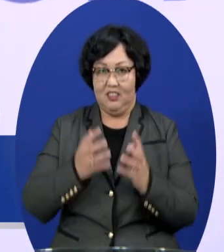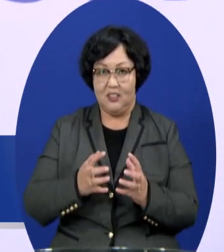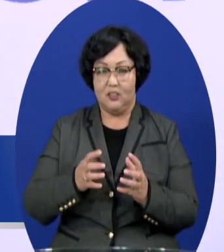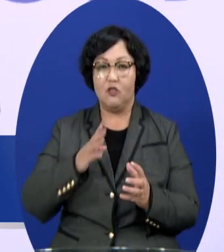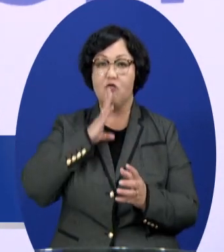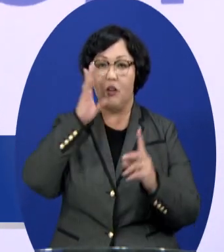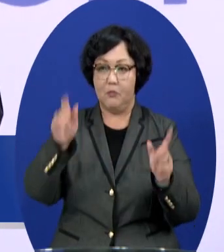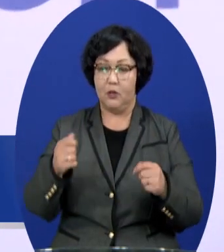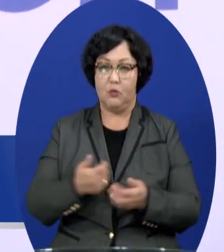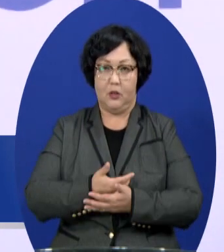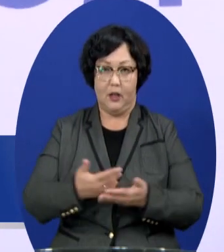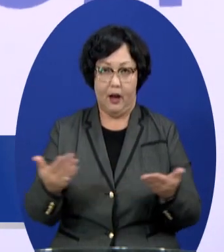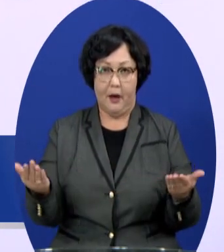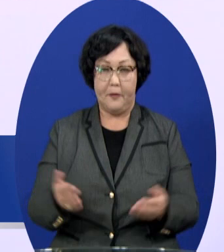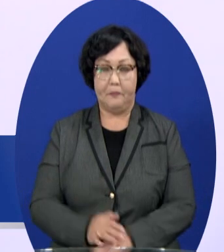өргөн дэвшүүлье.